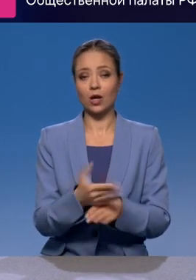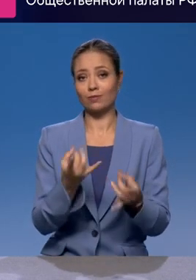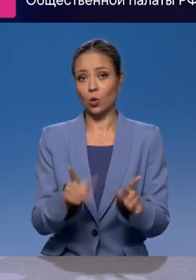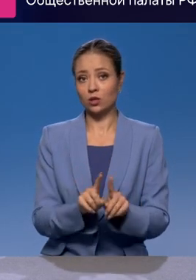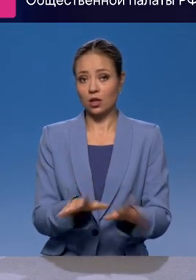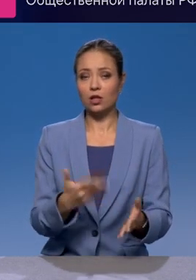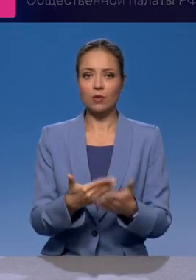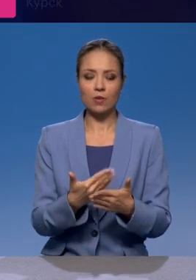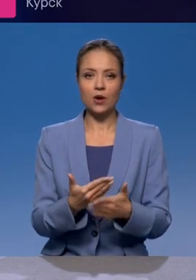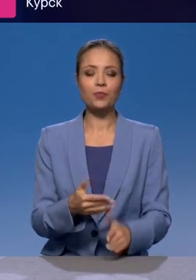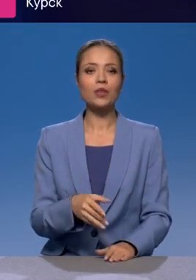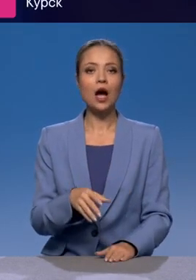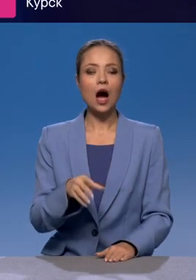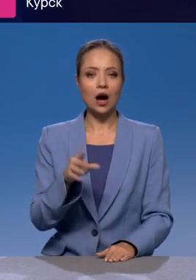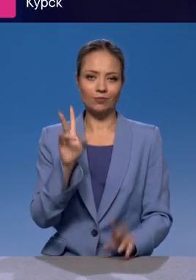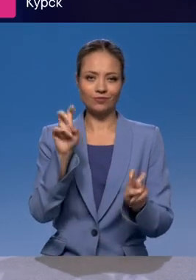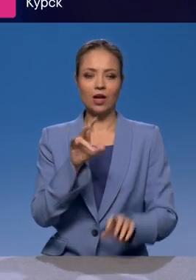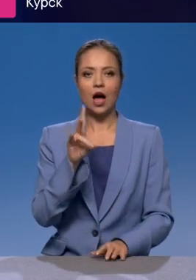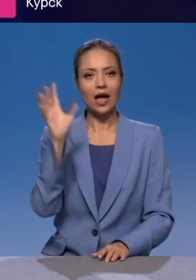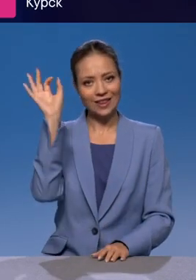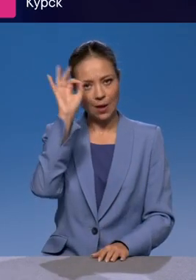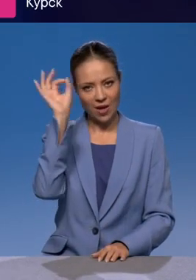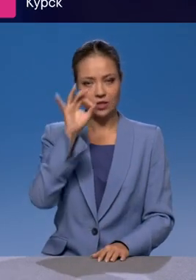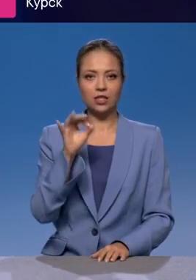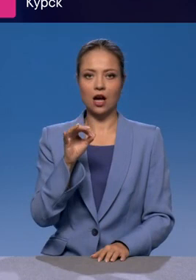частности немецкая овчарка, она не относится к